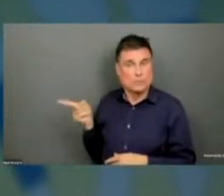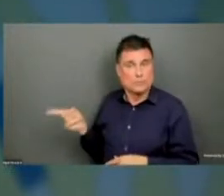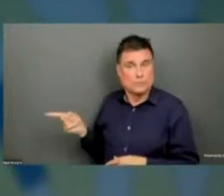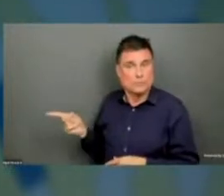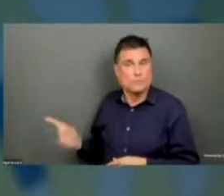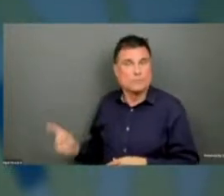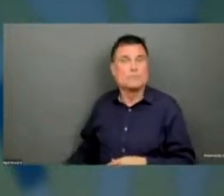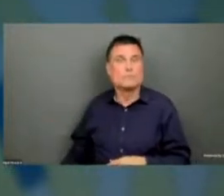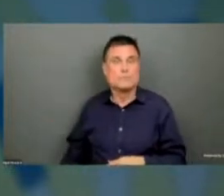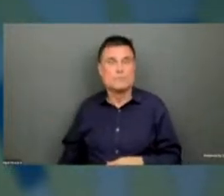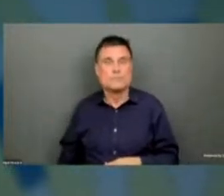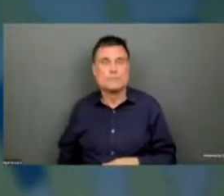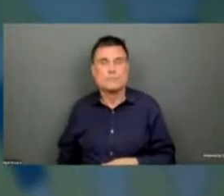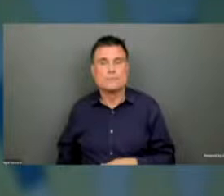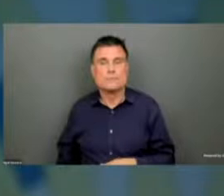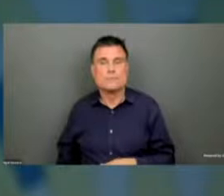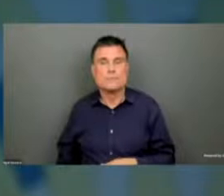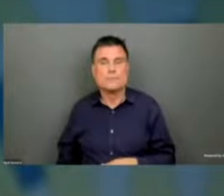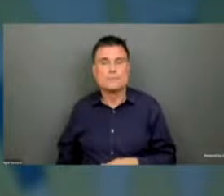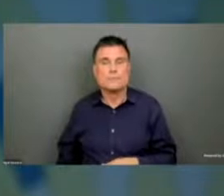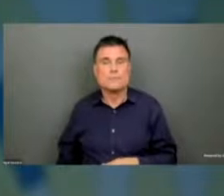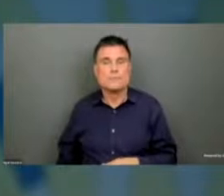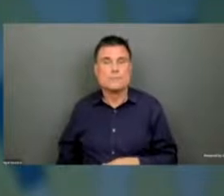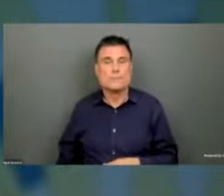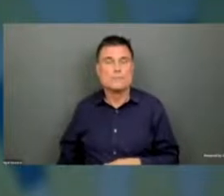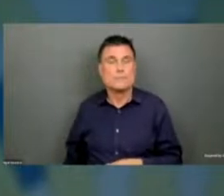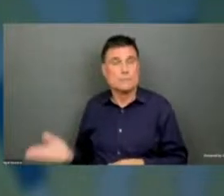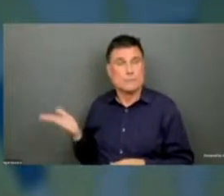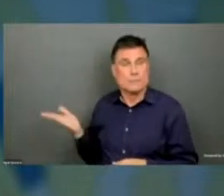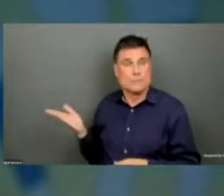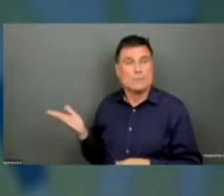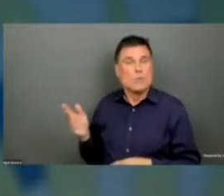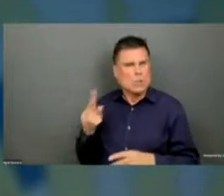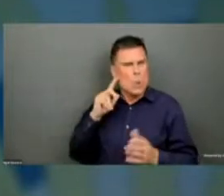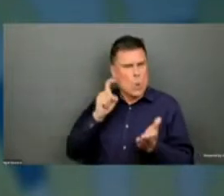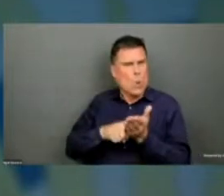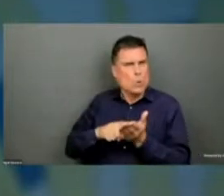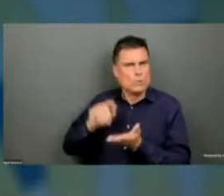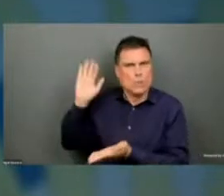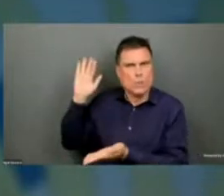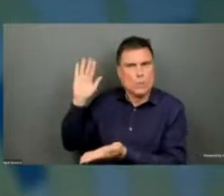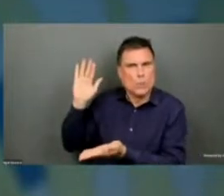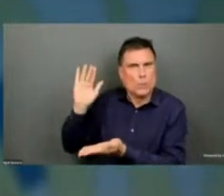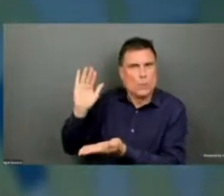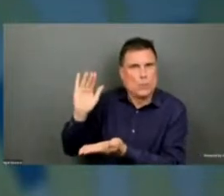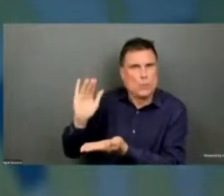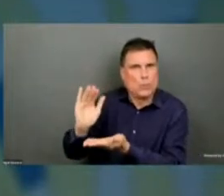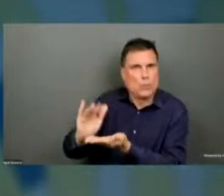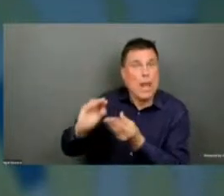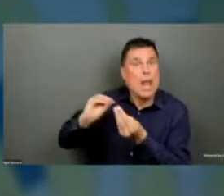性率死亡率现在说的这个是比率了。那么从